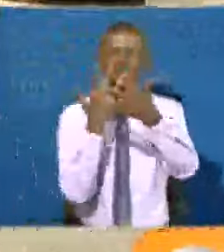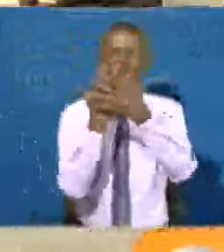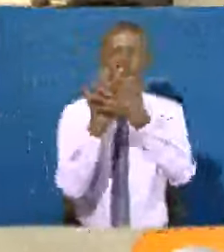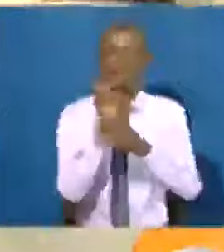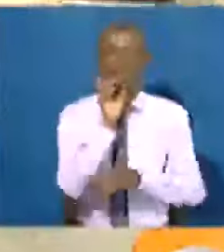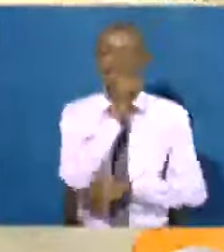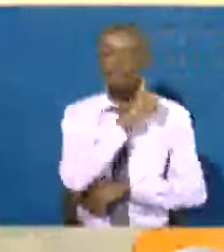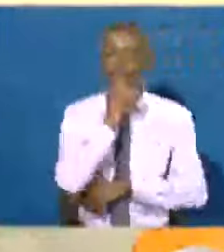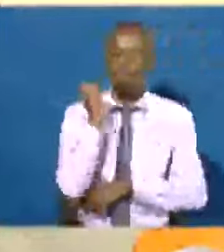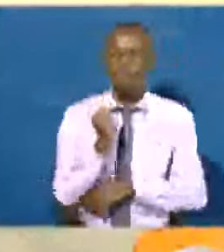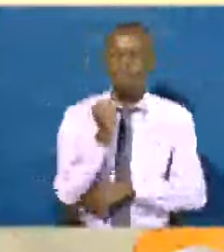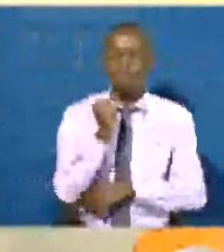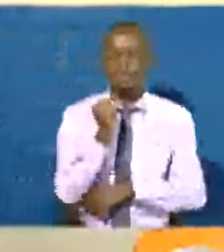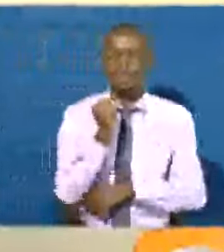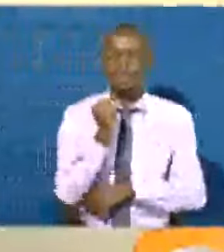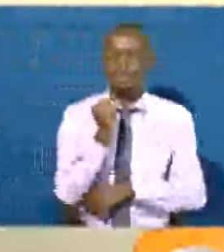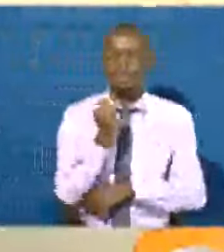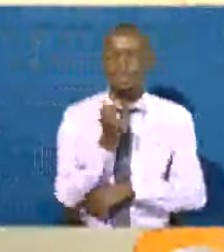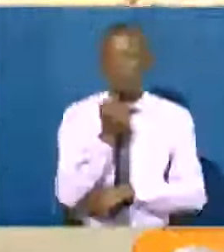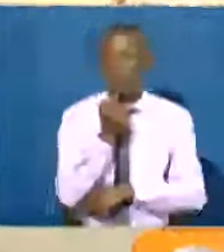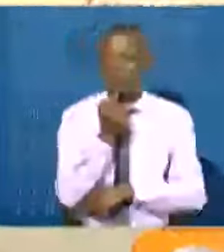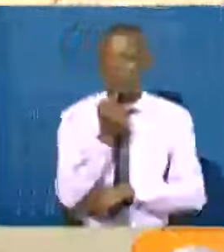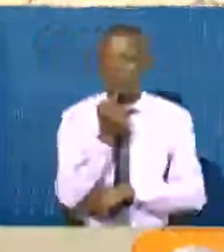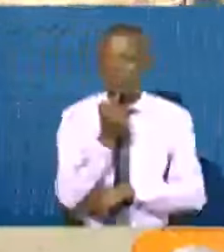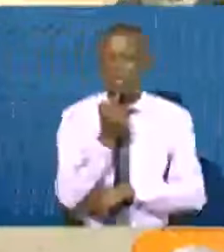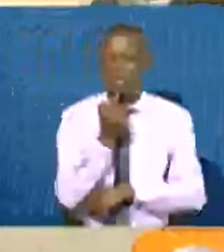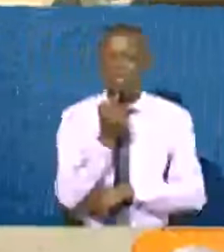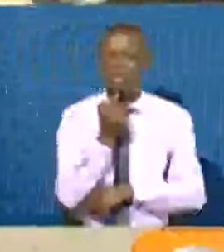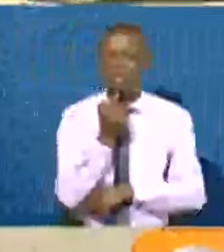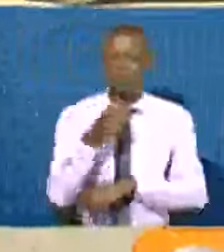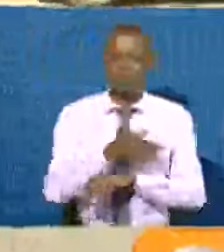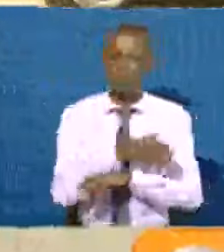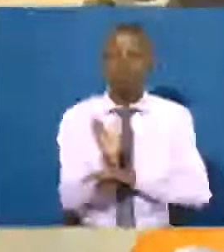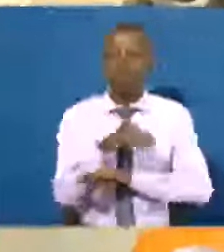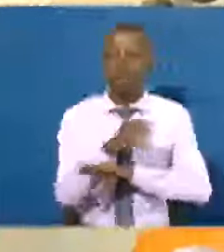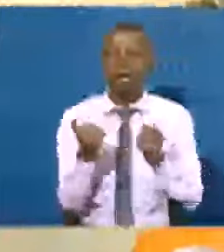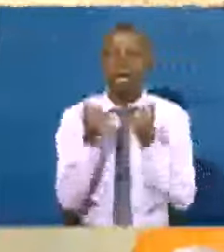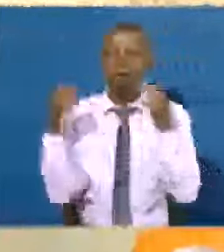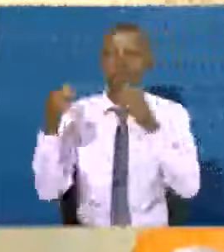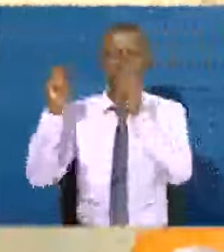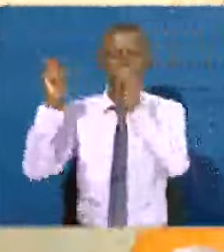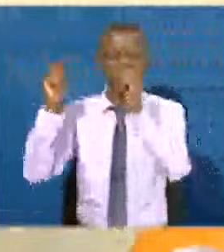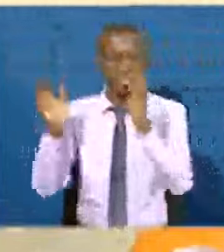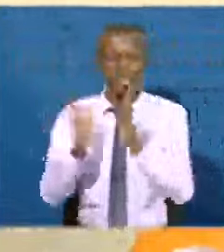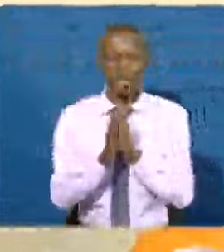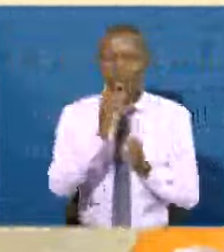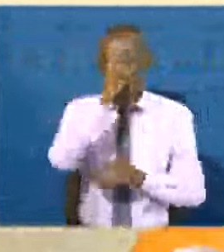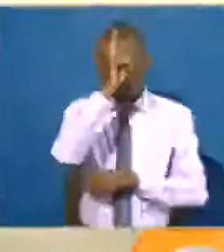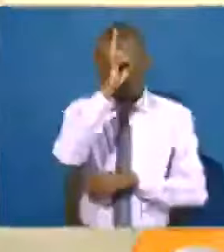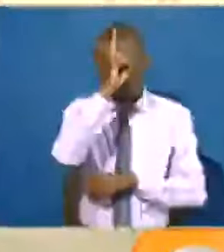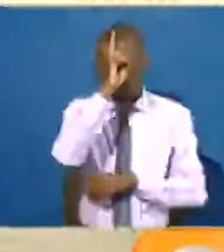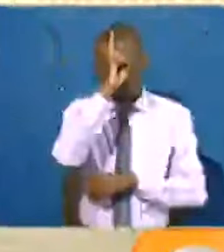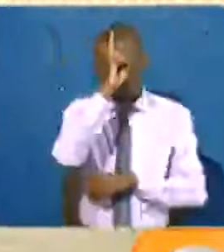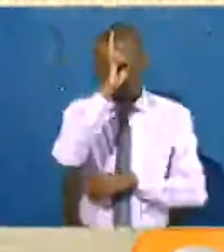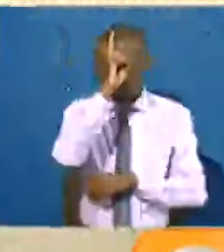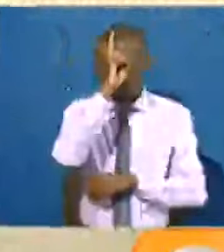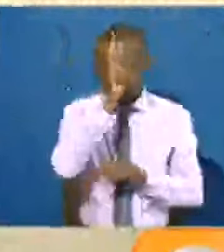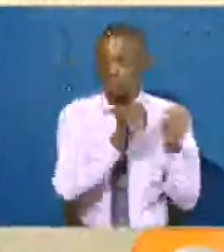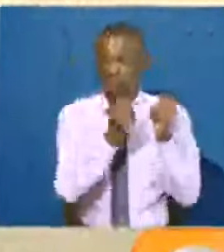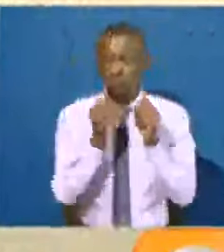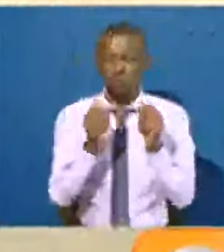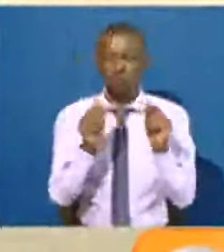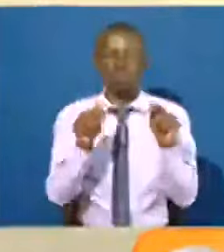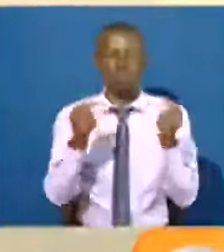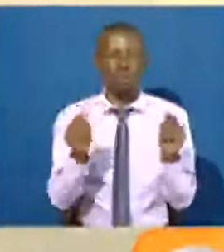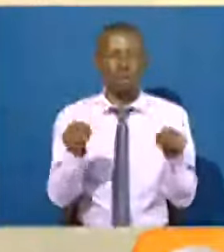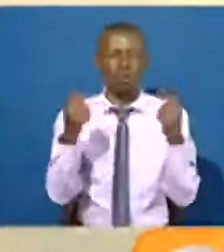kile ambacho kimekuwa kama mchezo wa paka na panya kati ya waandamanaji na maafisa wa polisi wa kukabiliana na